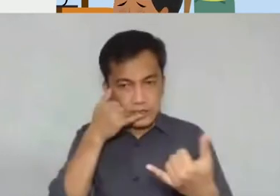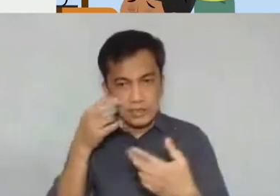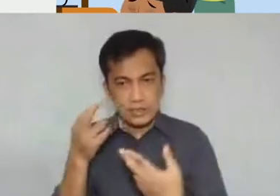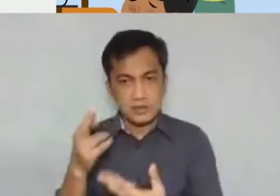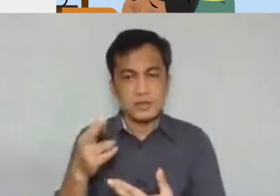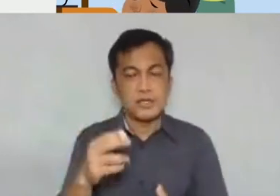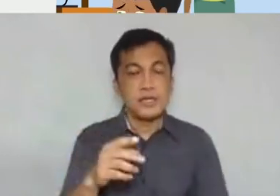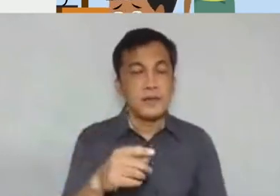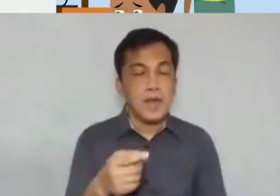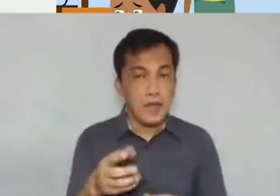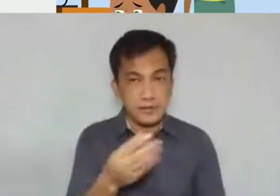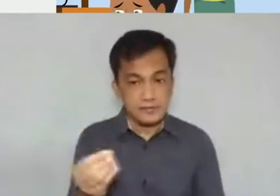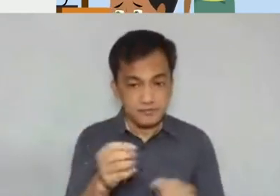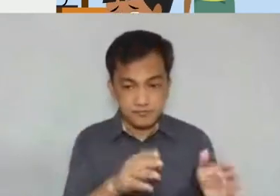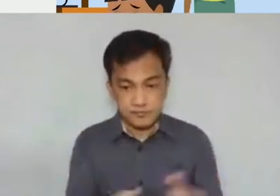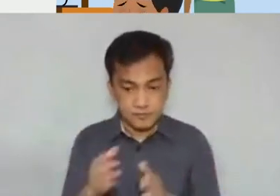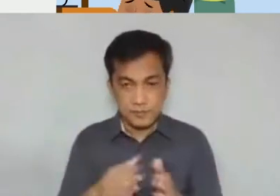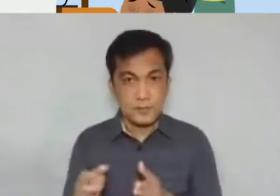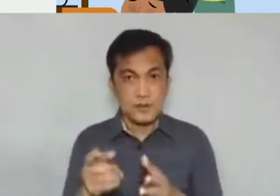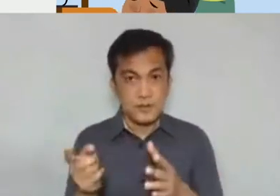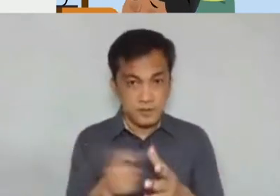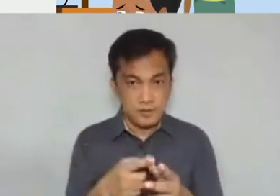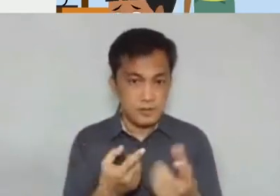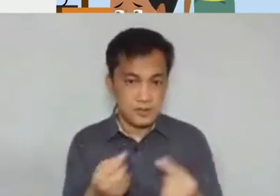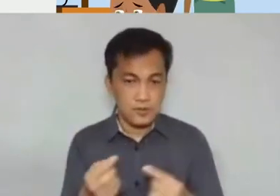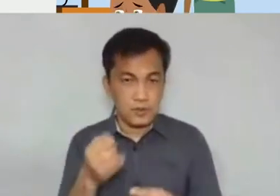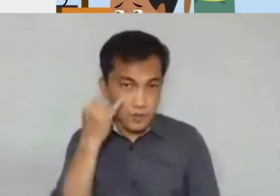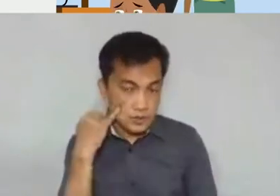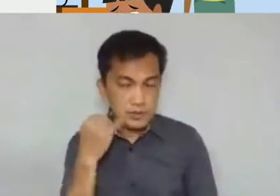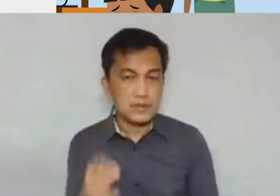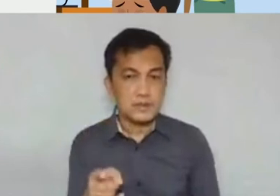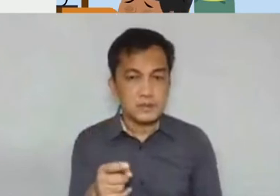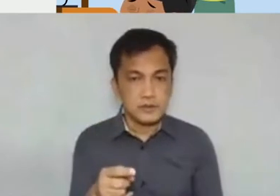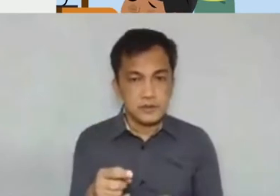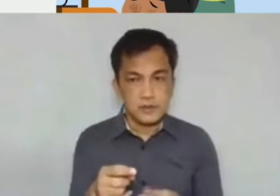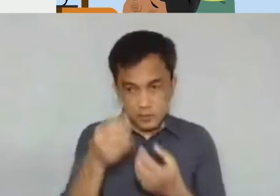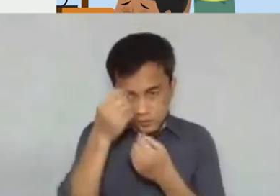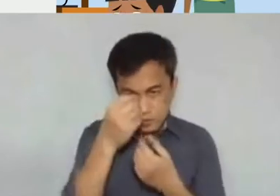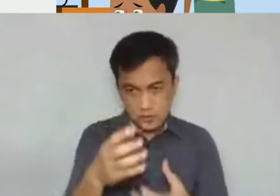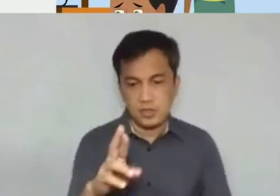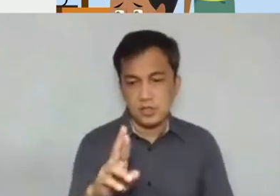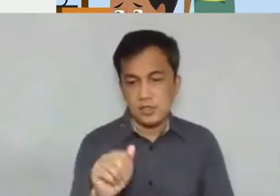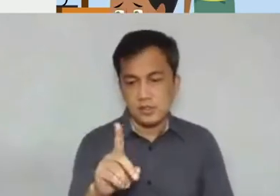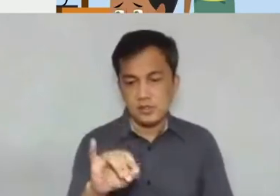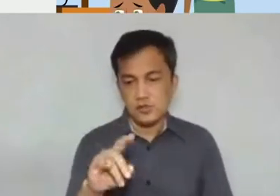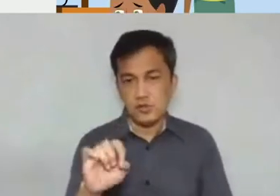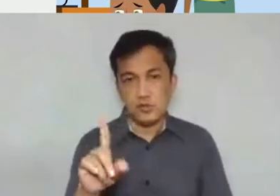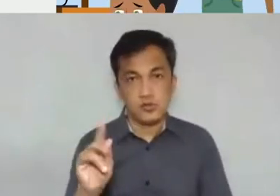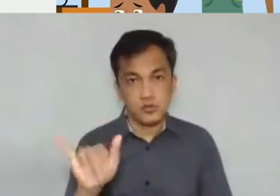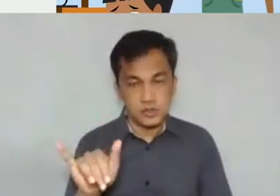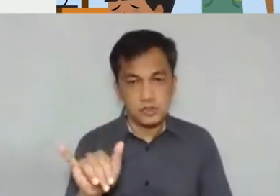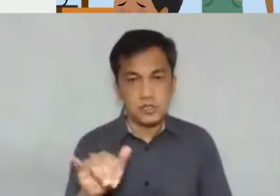naghanda para sa mga pangunahing gagawin kay Juana. Inalarto nila ang Radiology Department at ang Orthopedics Department.